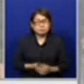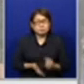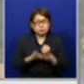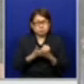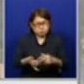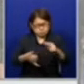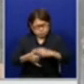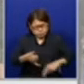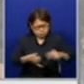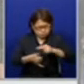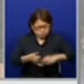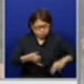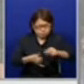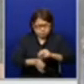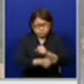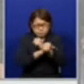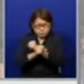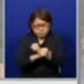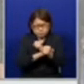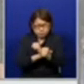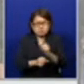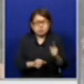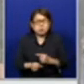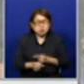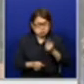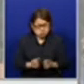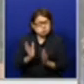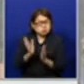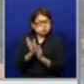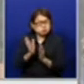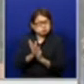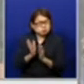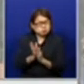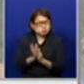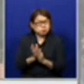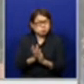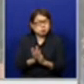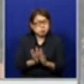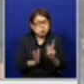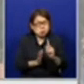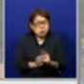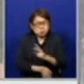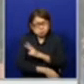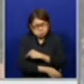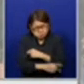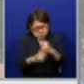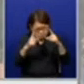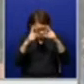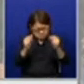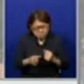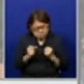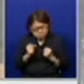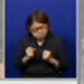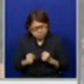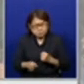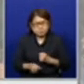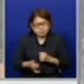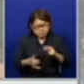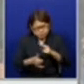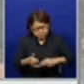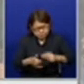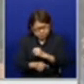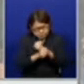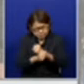ยเฉพาะต้องชื่นชมบุคลากรสาธารณสุขที่ทำให้เรามีการเจ็บป่วยที่น้อยมากด้วยมาตรการ